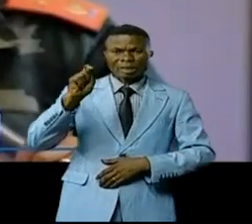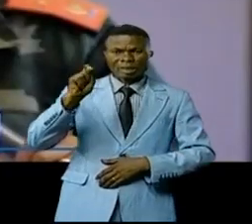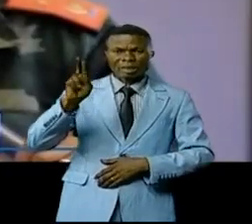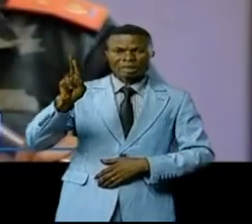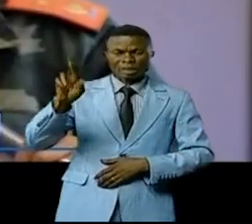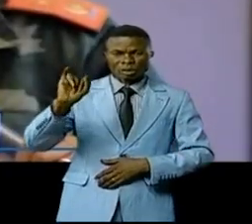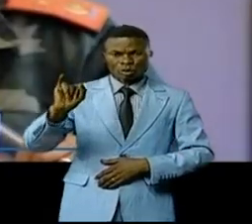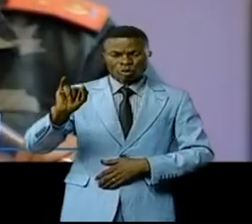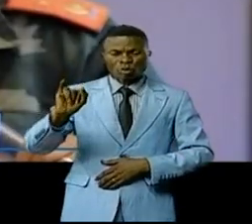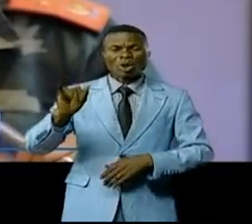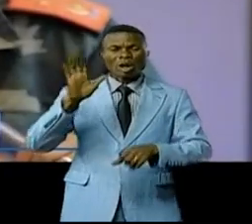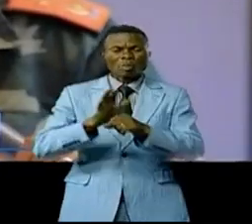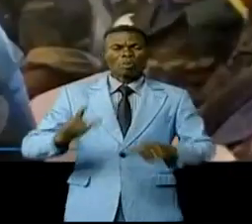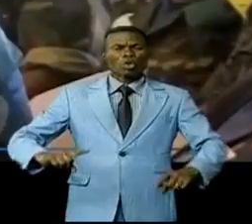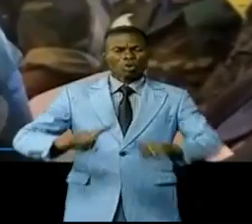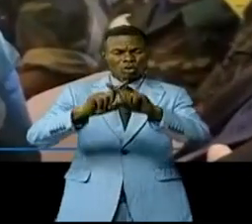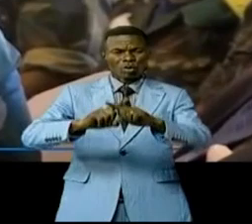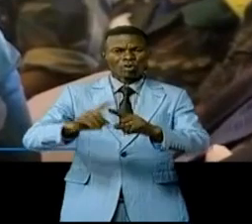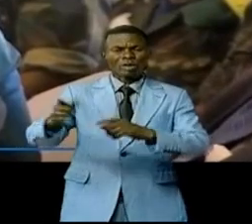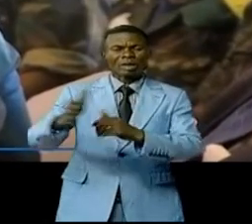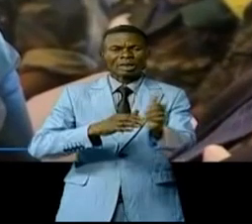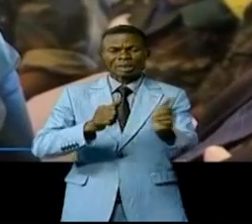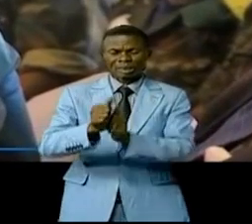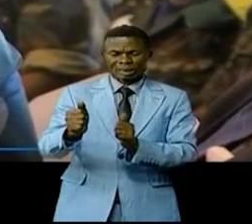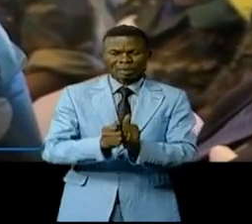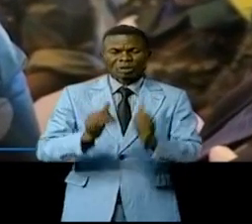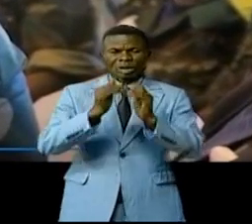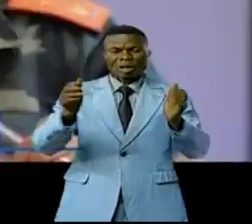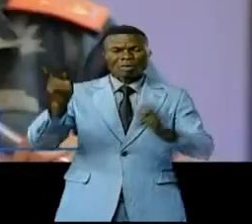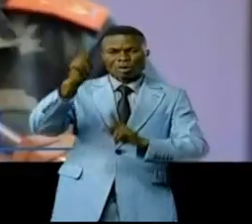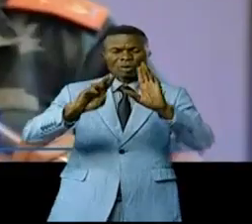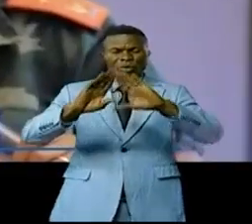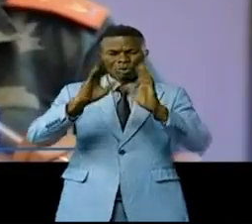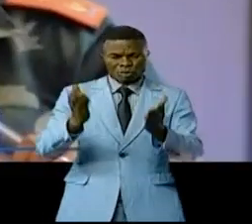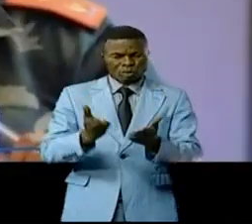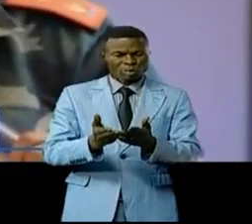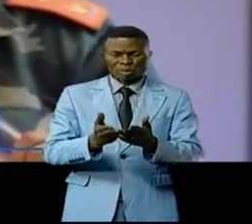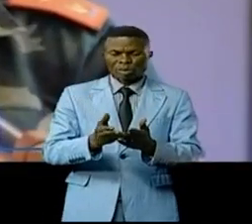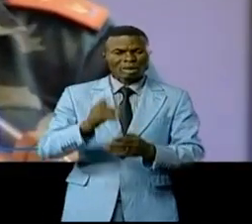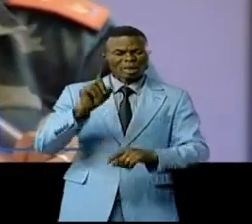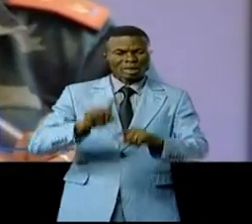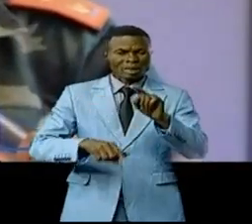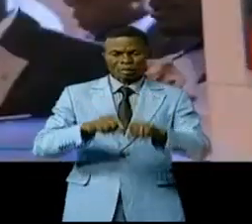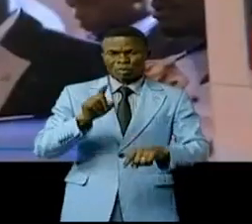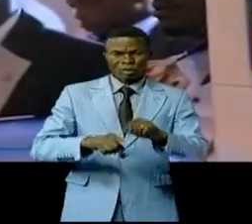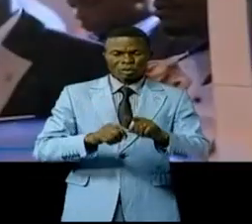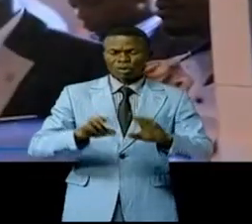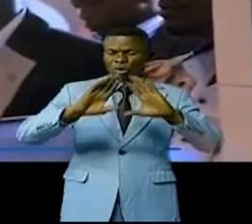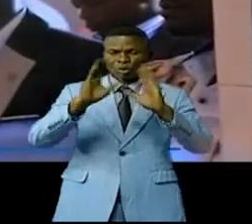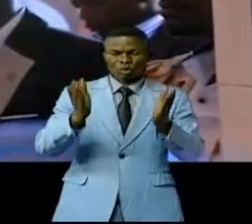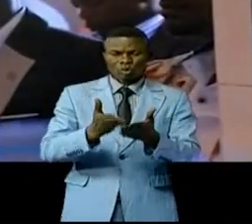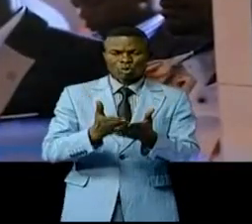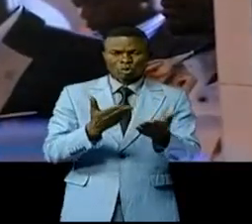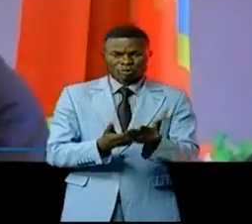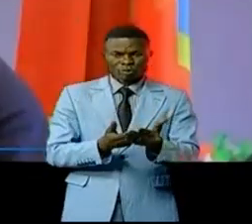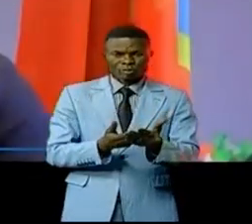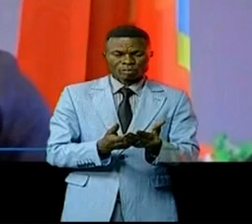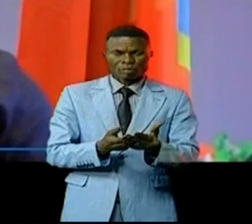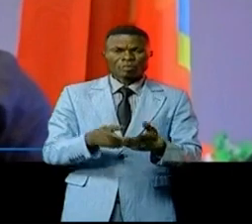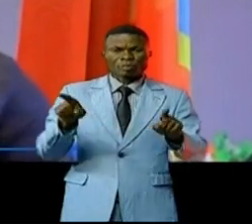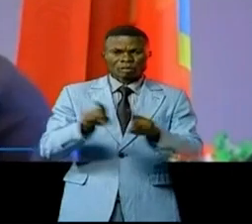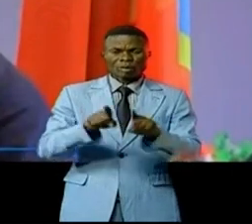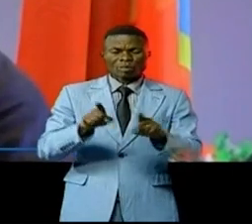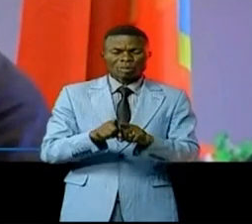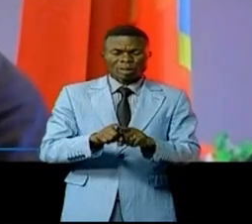récurrents, mettant en mal la cohésion sociale et la cohabitation pacifique des communautés. Même vœu réitéré par